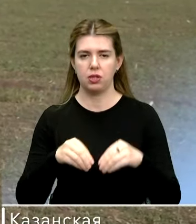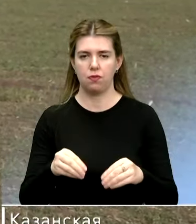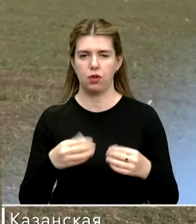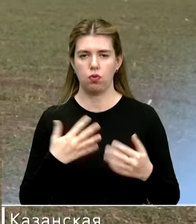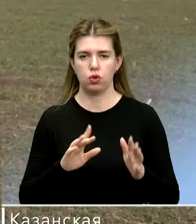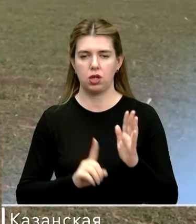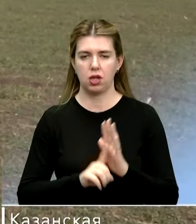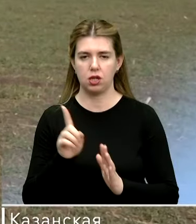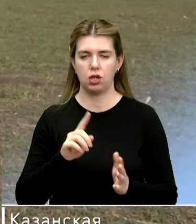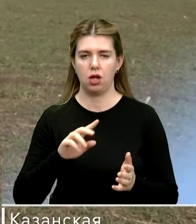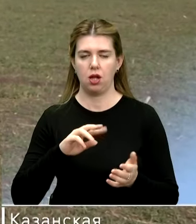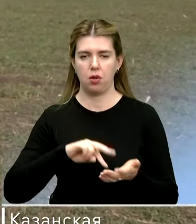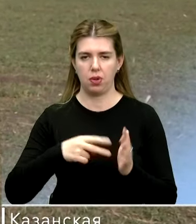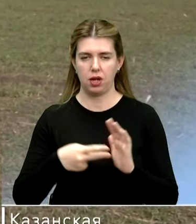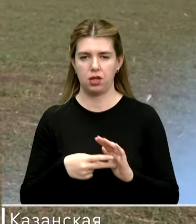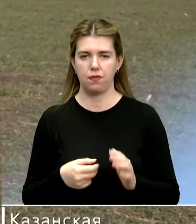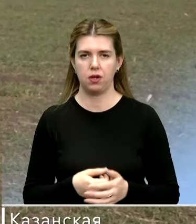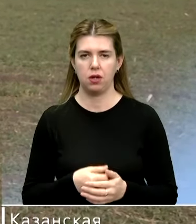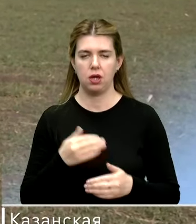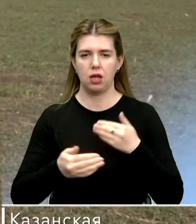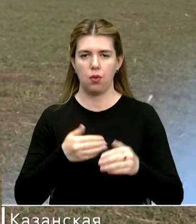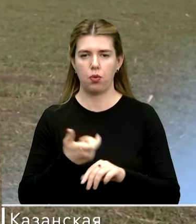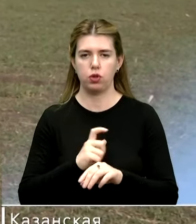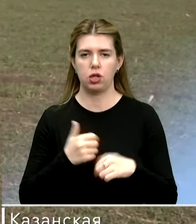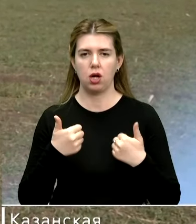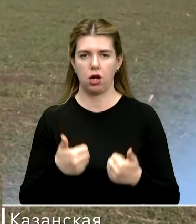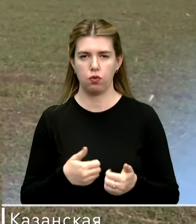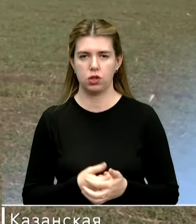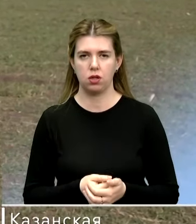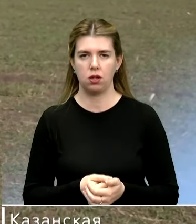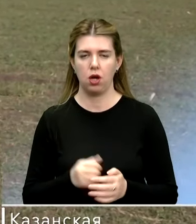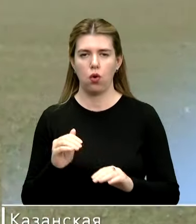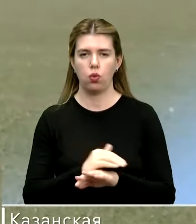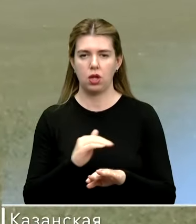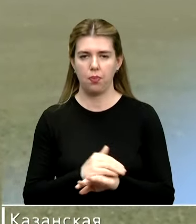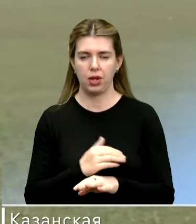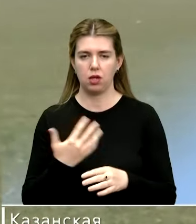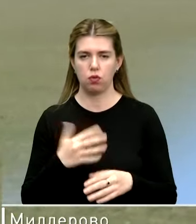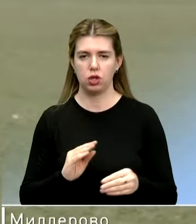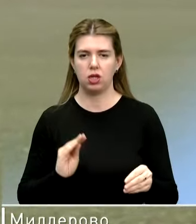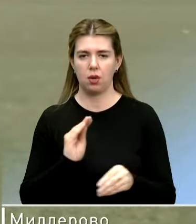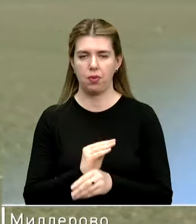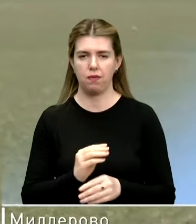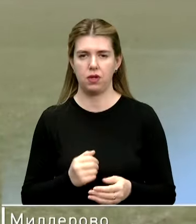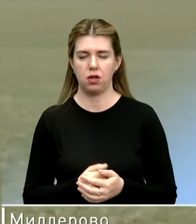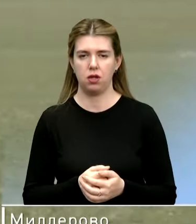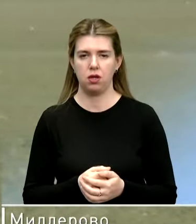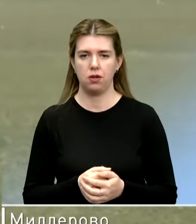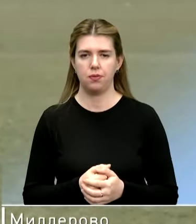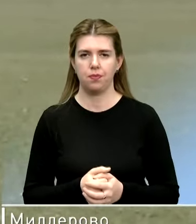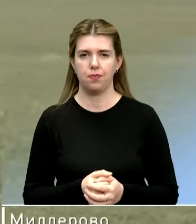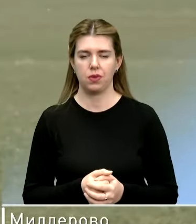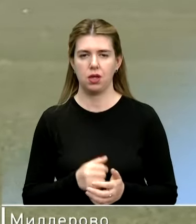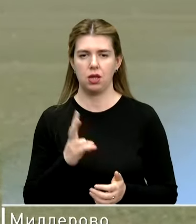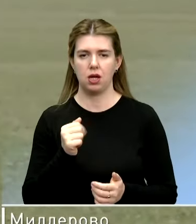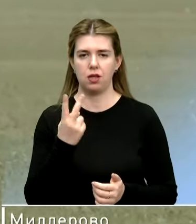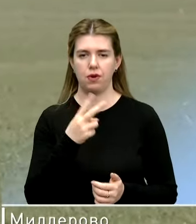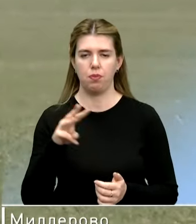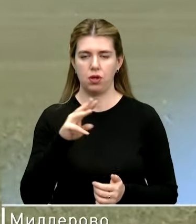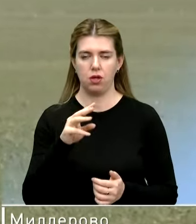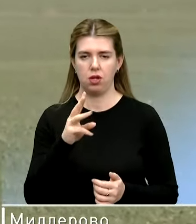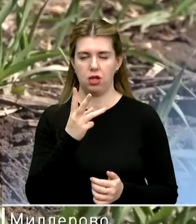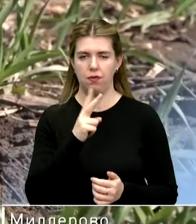идет планово, темпы хорошие, удобрения внесены уже на более чем 2 миллиона